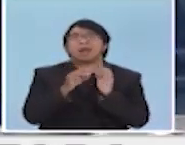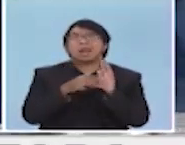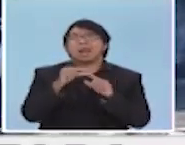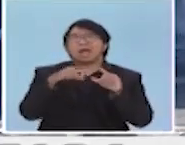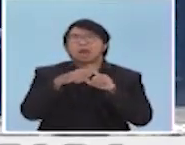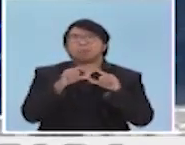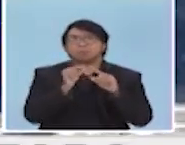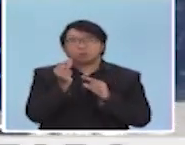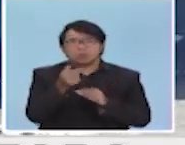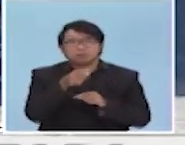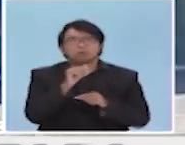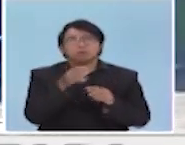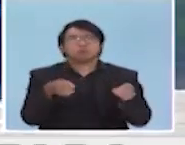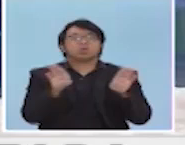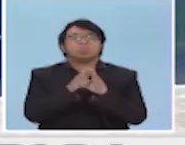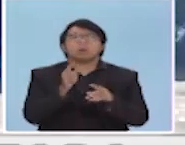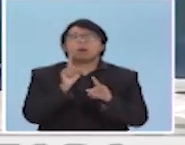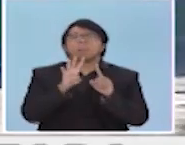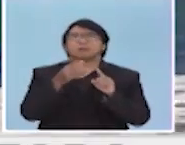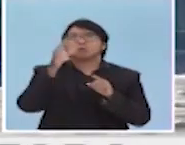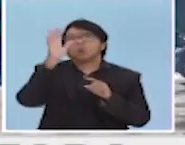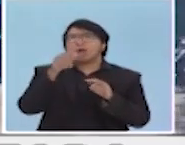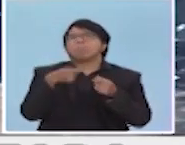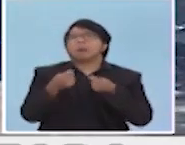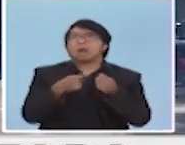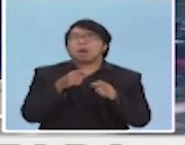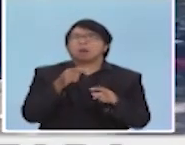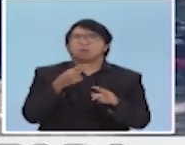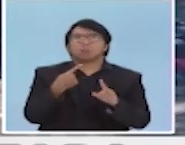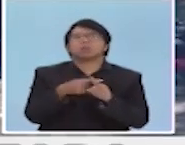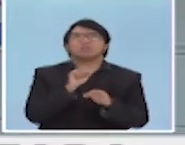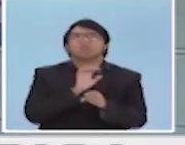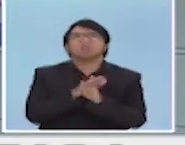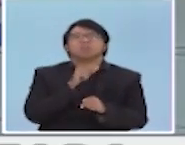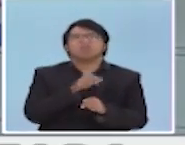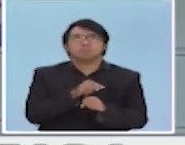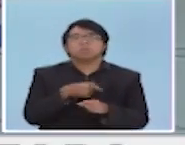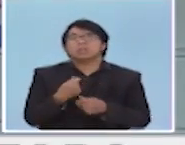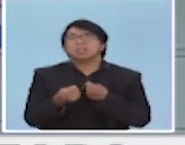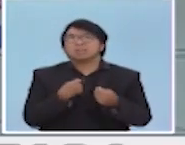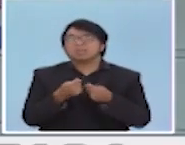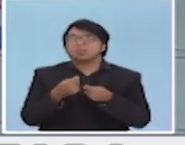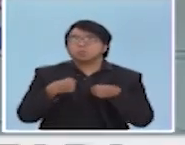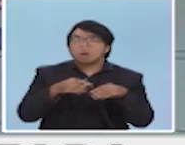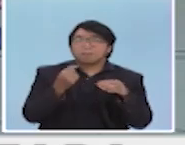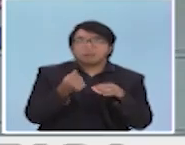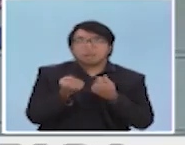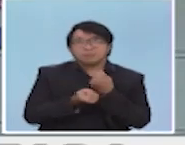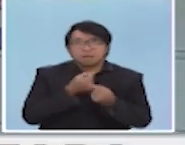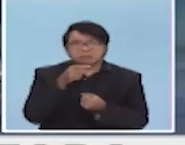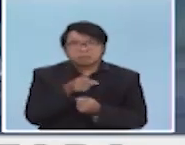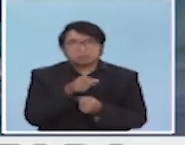sementara waktu menyusul 14 orang pedagangnya yang dinyatakan positif COVID-19. Aktivitas jual-beli di pasar ini pun